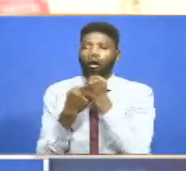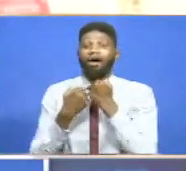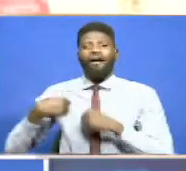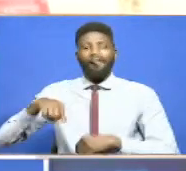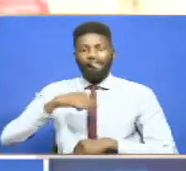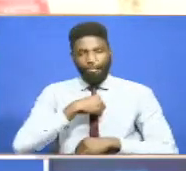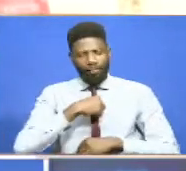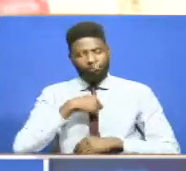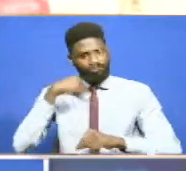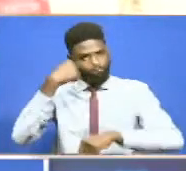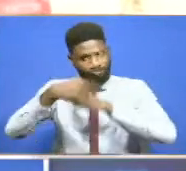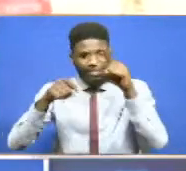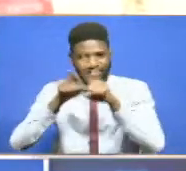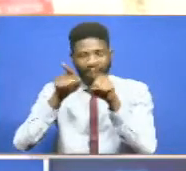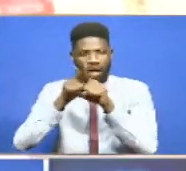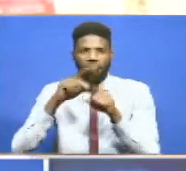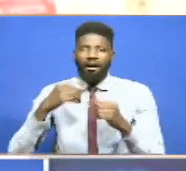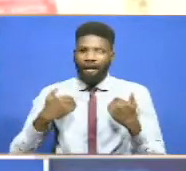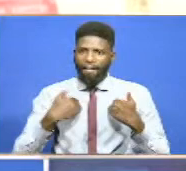na hata blanketi ya kujifunika.